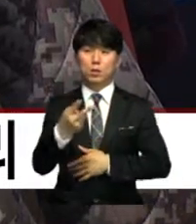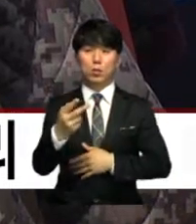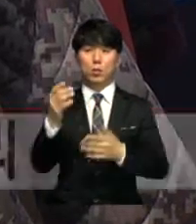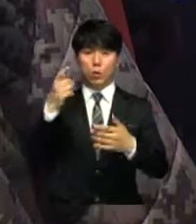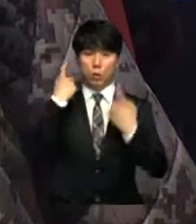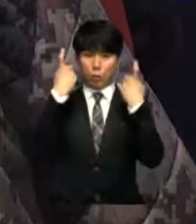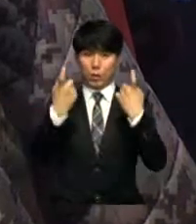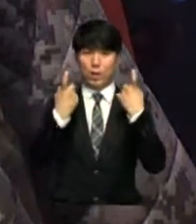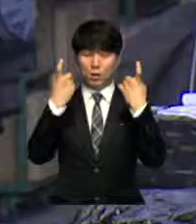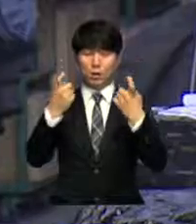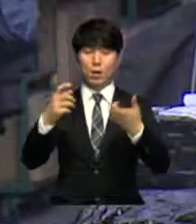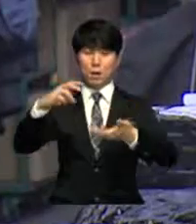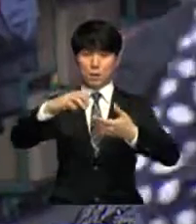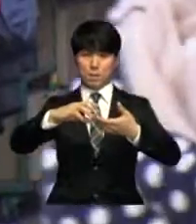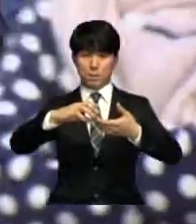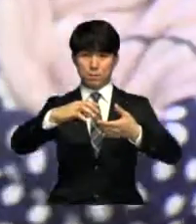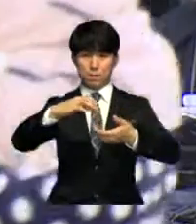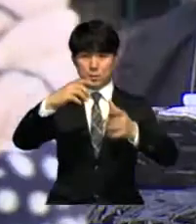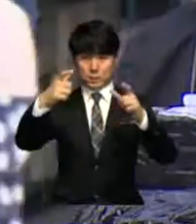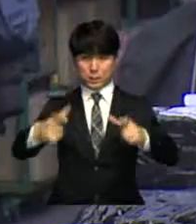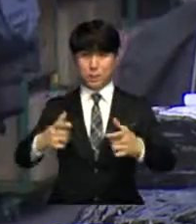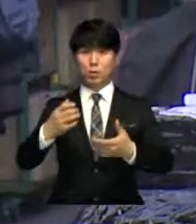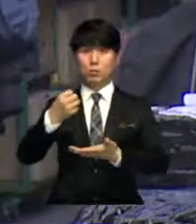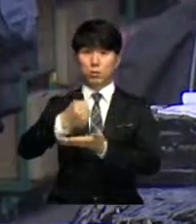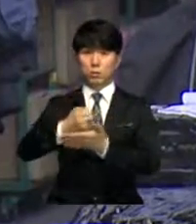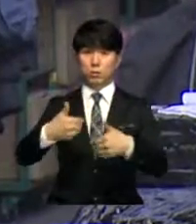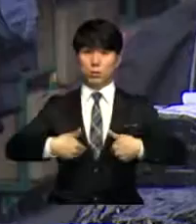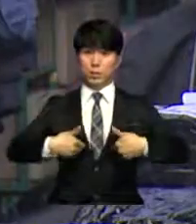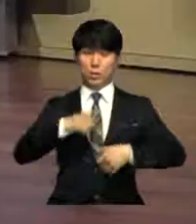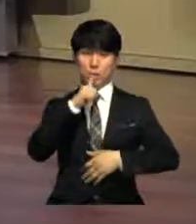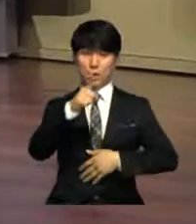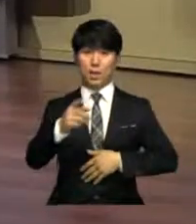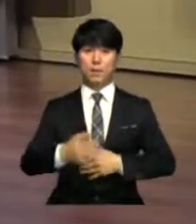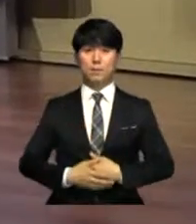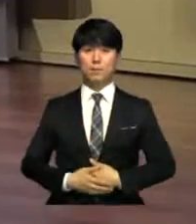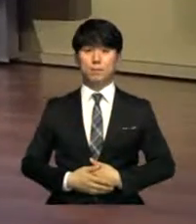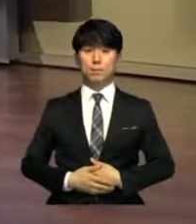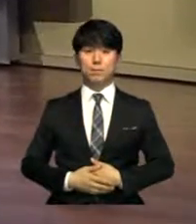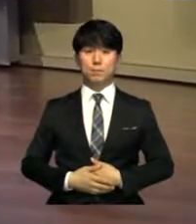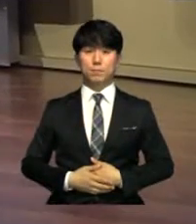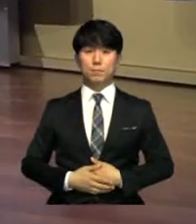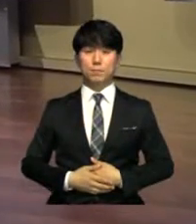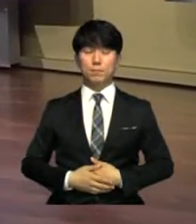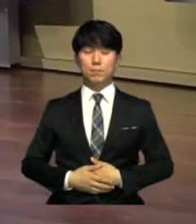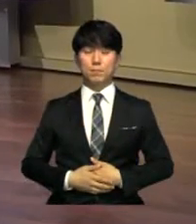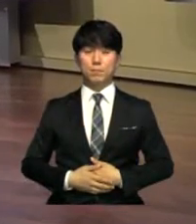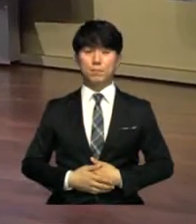관광벨트 조성 등이 필요하다는 의견을 나타냈습니다. 서울경기 케이블TV 서동철입니다.